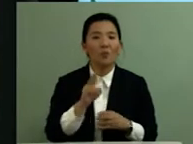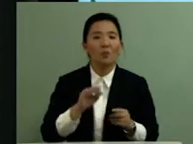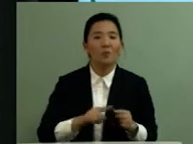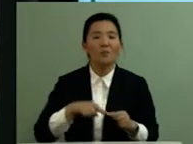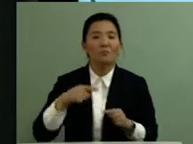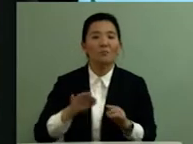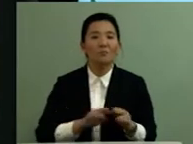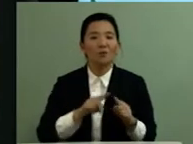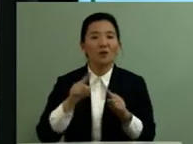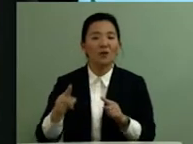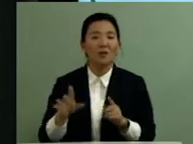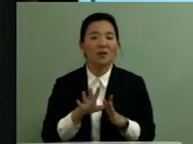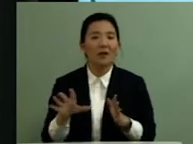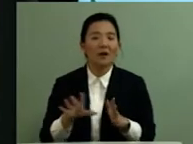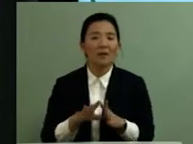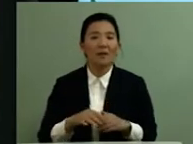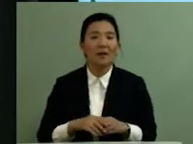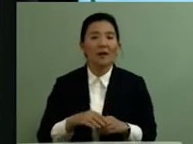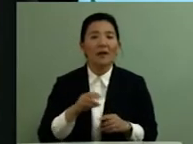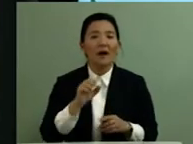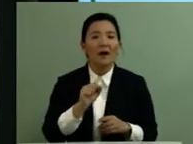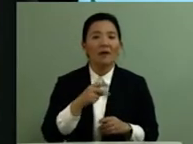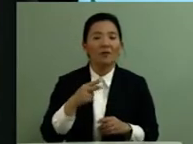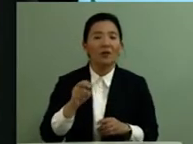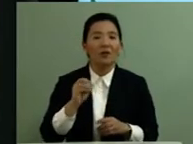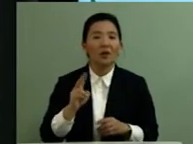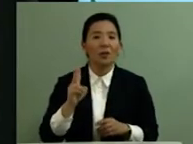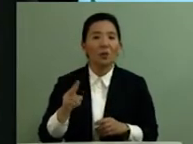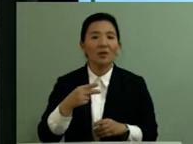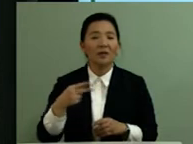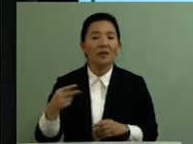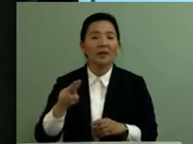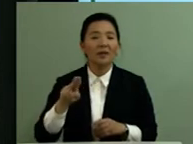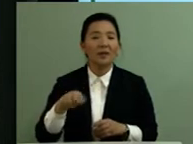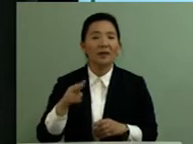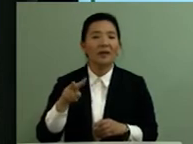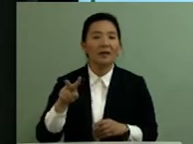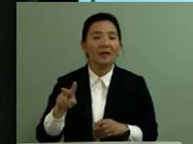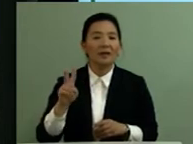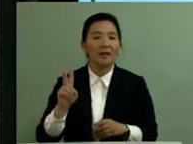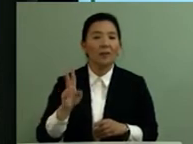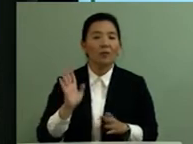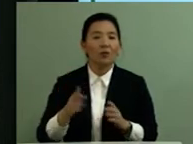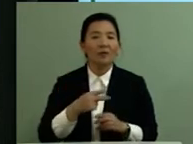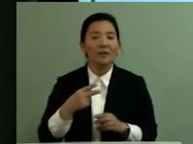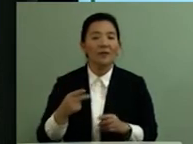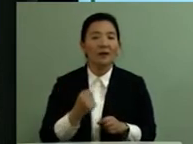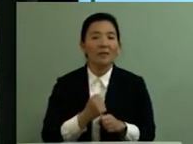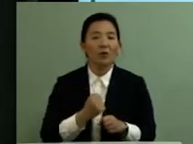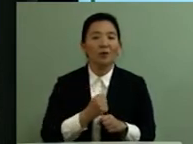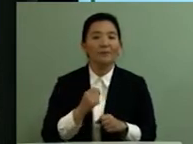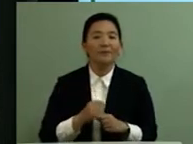А равно Е у дельта d. Отсюда заряд будет равен